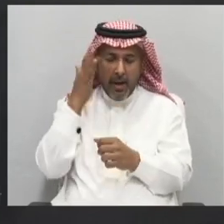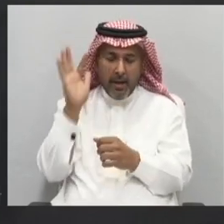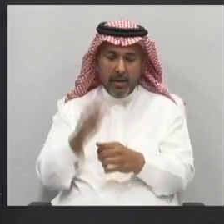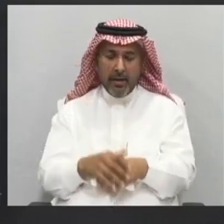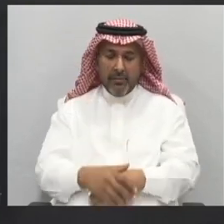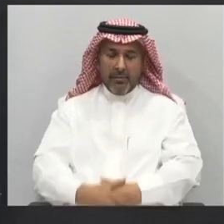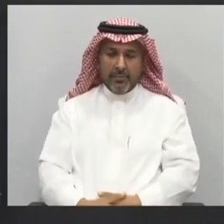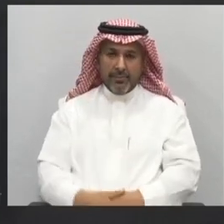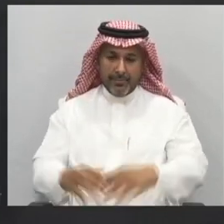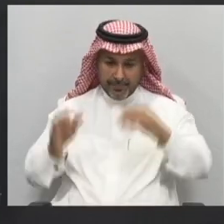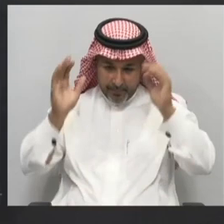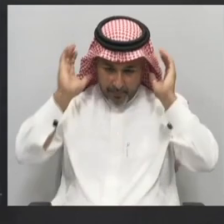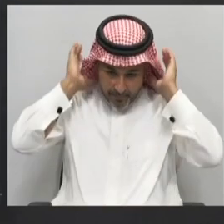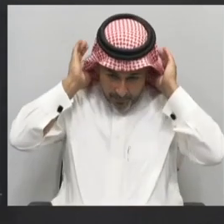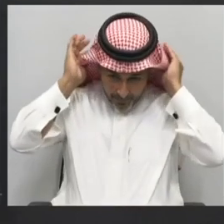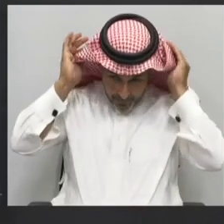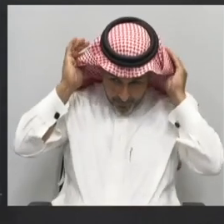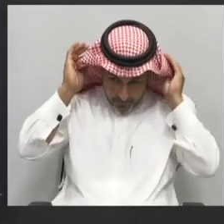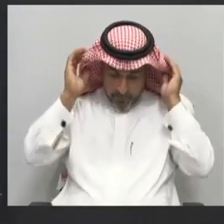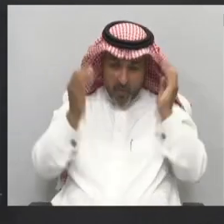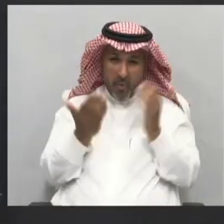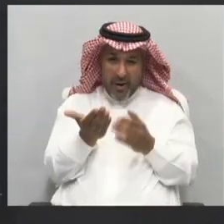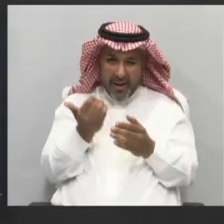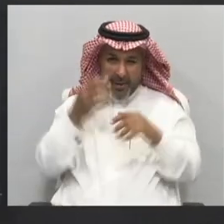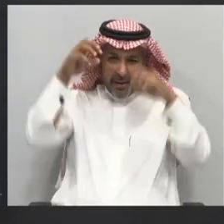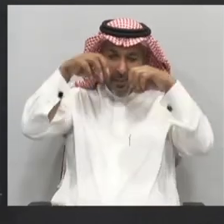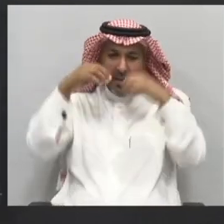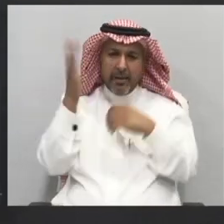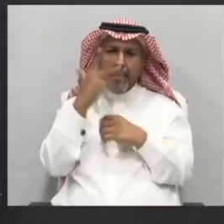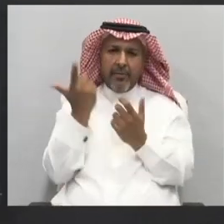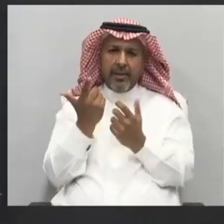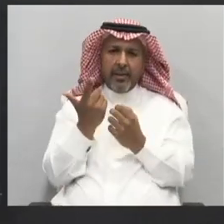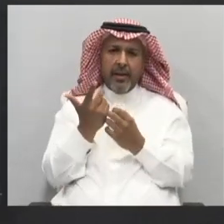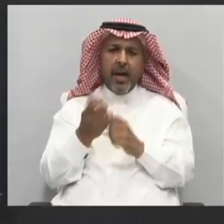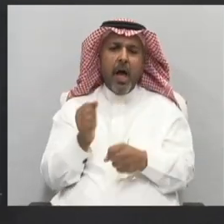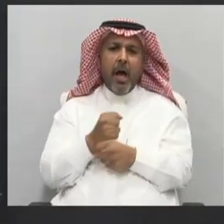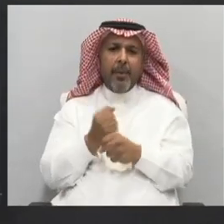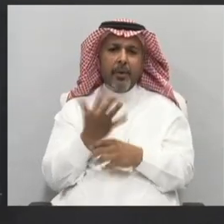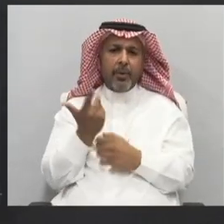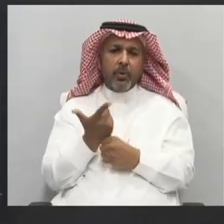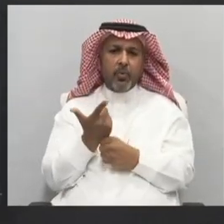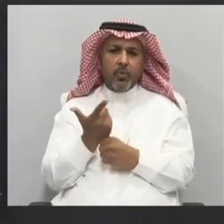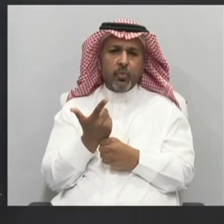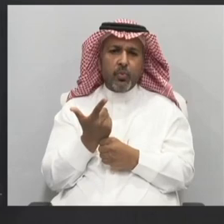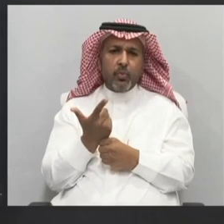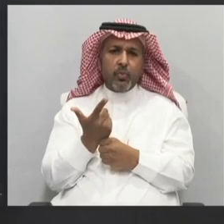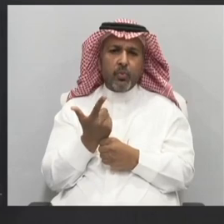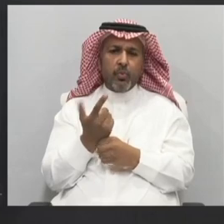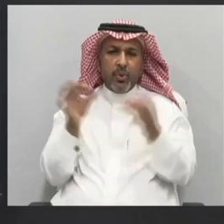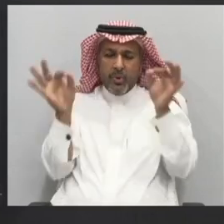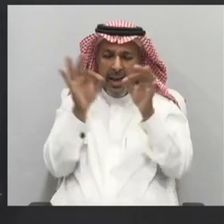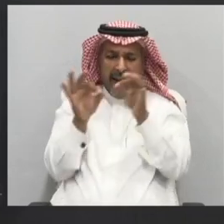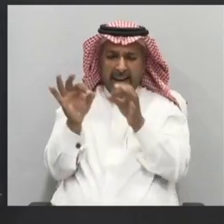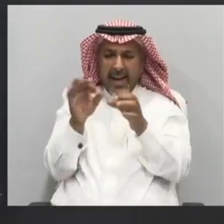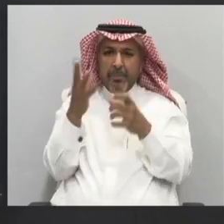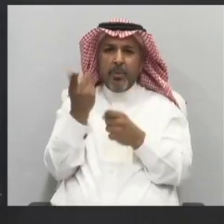نفسه كما انه قبل وجوده معدوم فيكون فكيف يكون خالقا هو كان معدوم كيف يكون